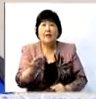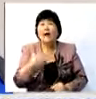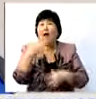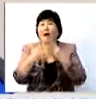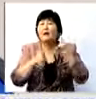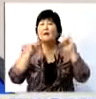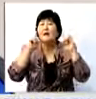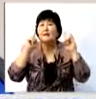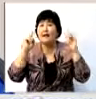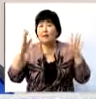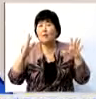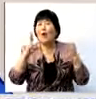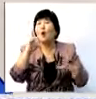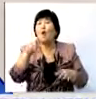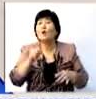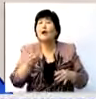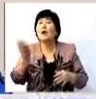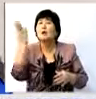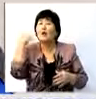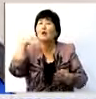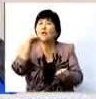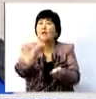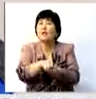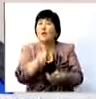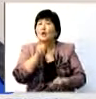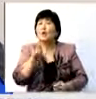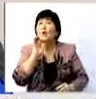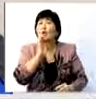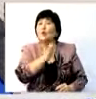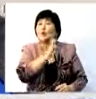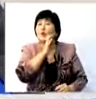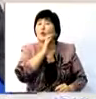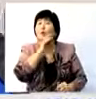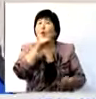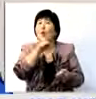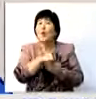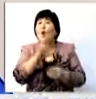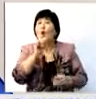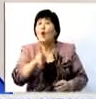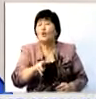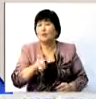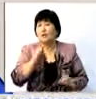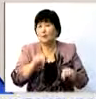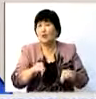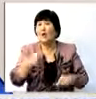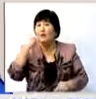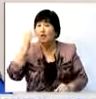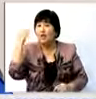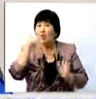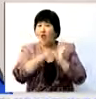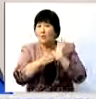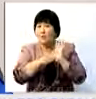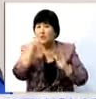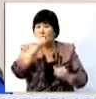әлемге танымал қола дәуірінің көсемдері жерленген ол солтүстік түгіскен қорымы. Солтүстік түгіскен қорымы кешегі 60-шы